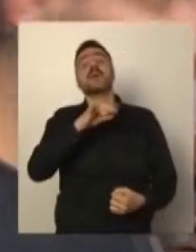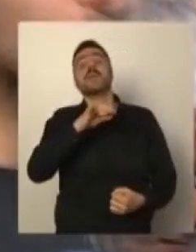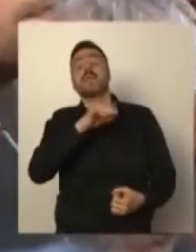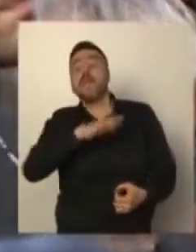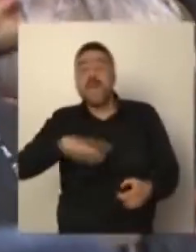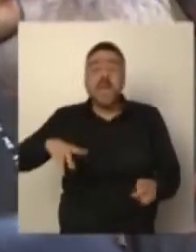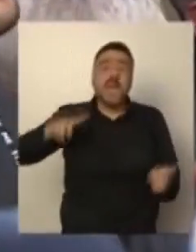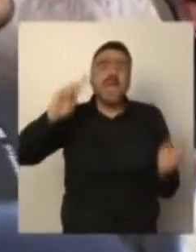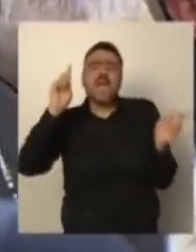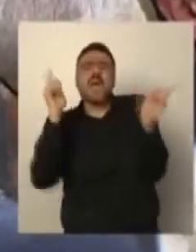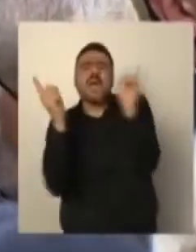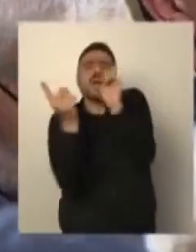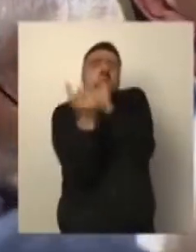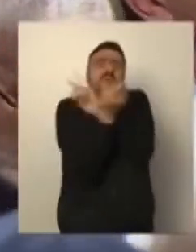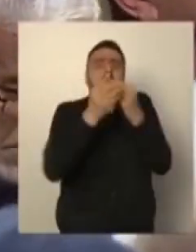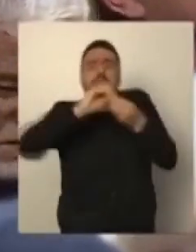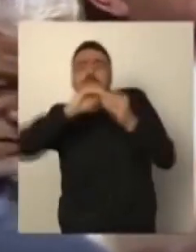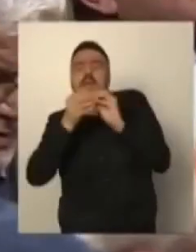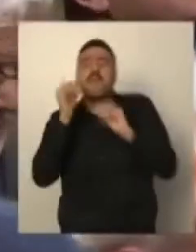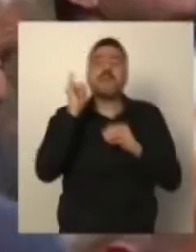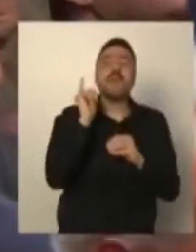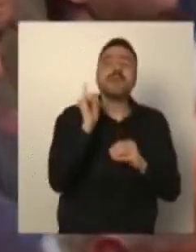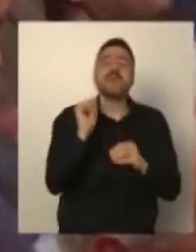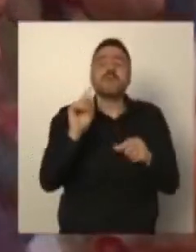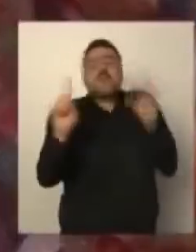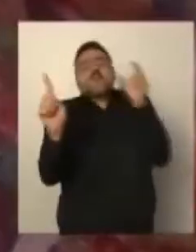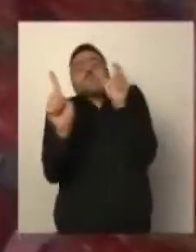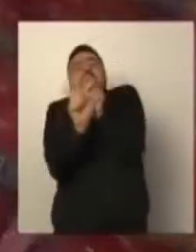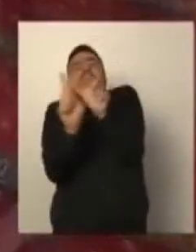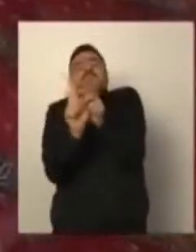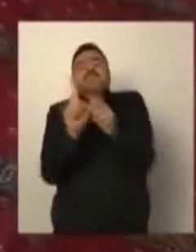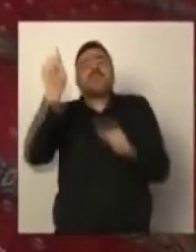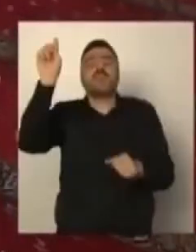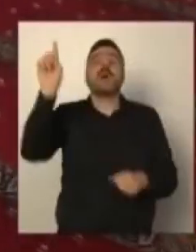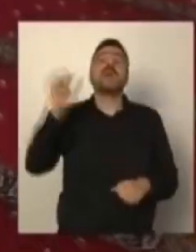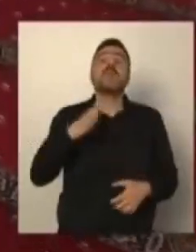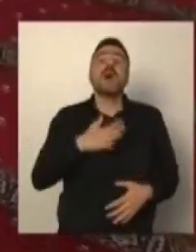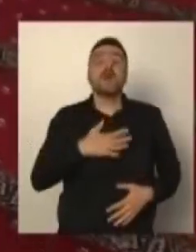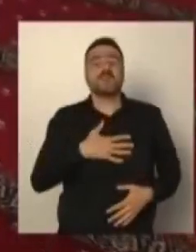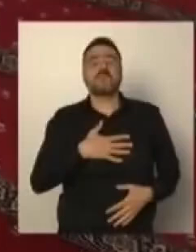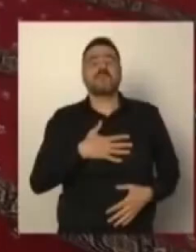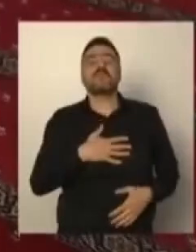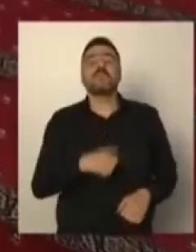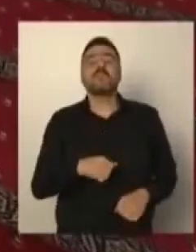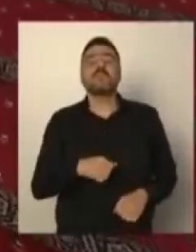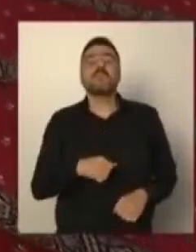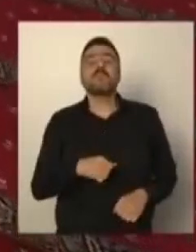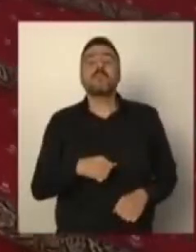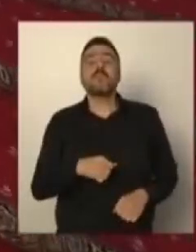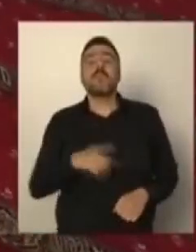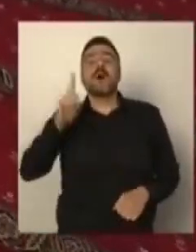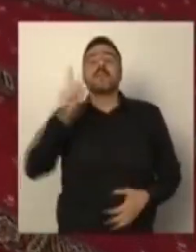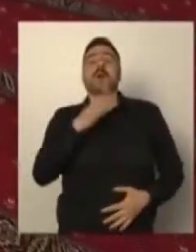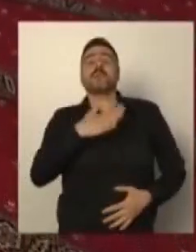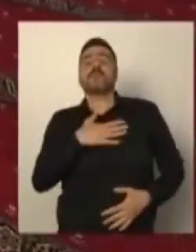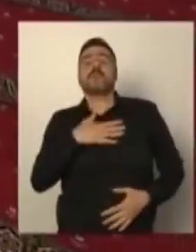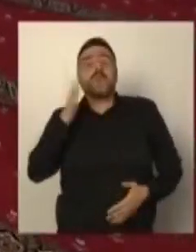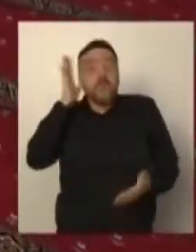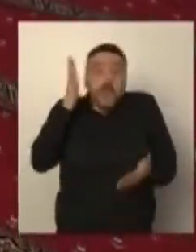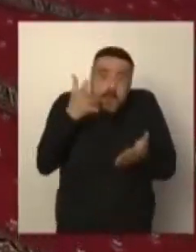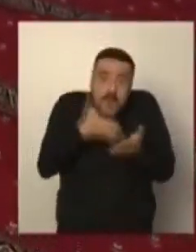her türlü dertten ve şerden muhafaza eyle. Allah'ım, bizlere sana kulluk